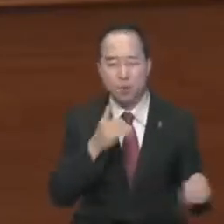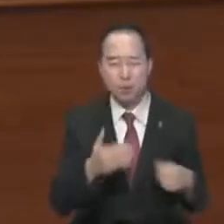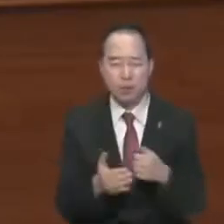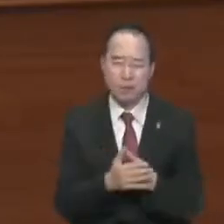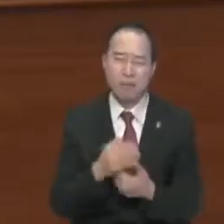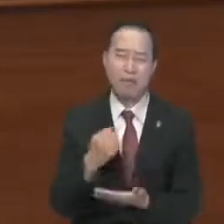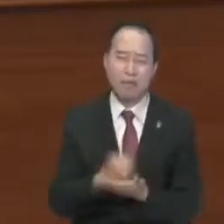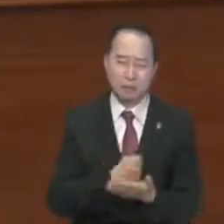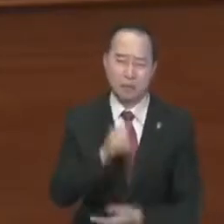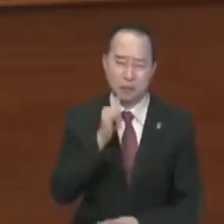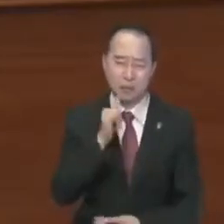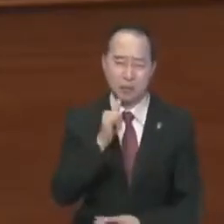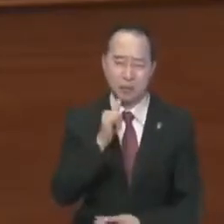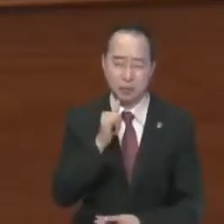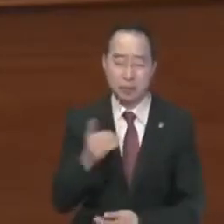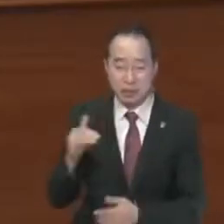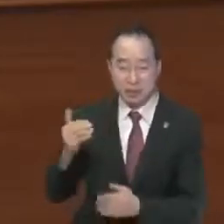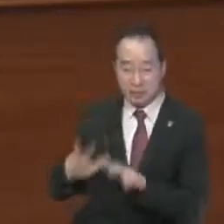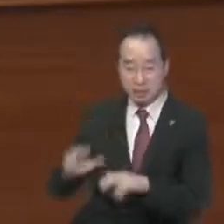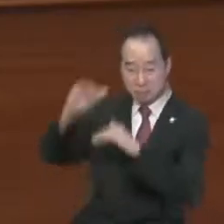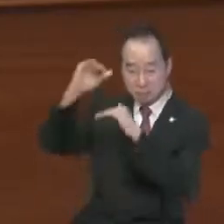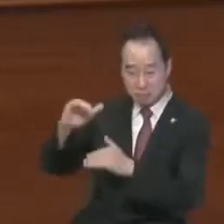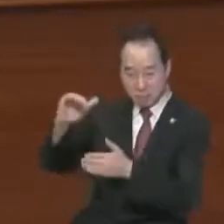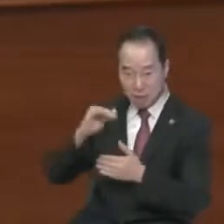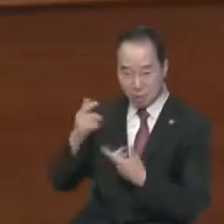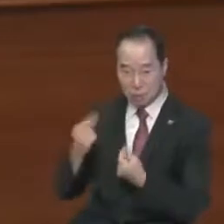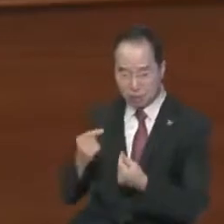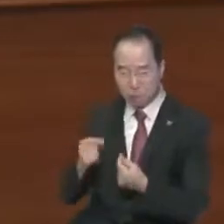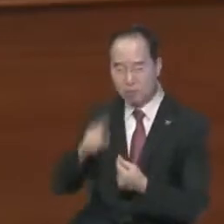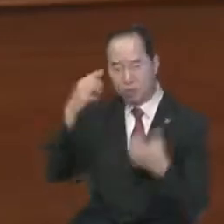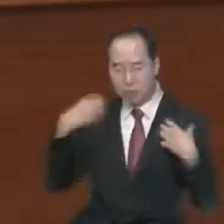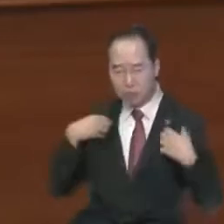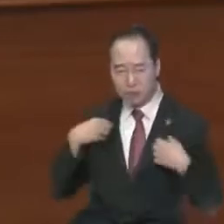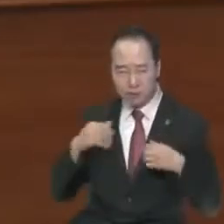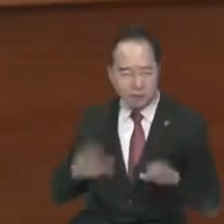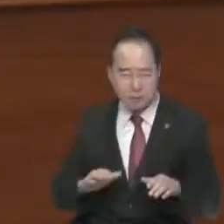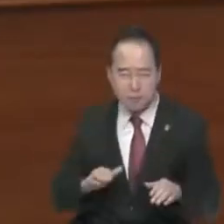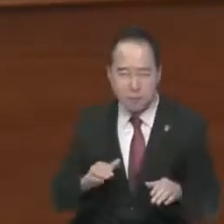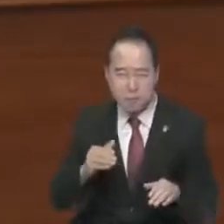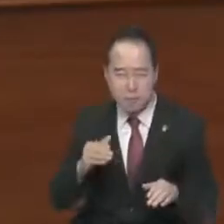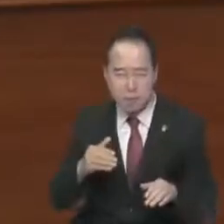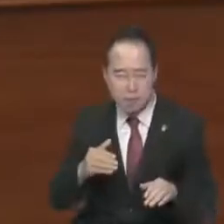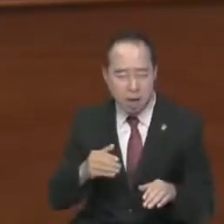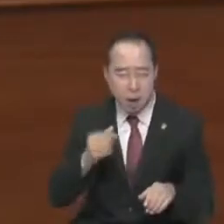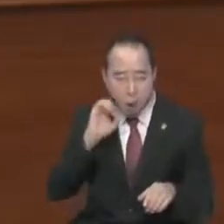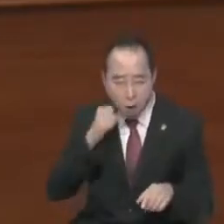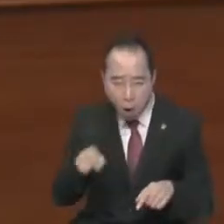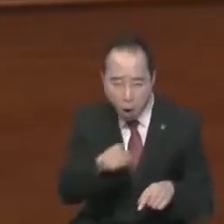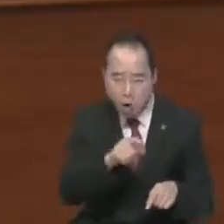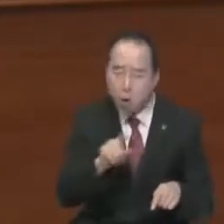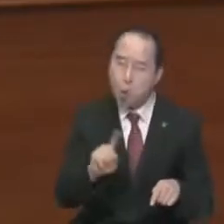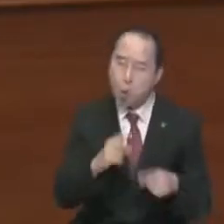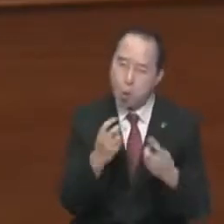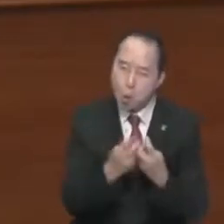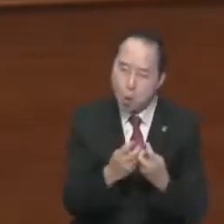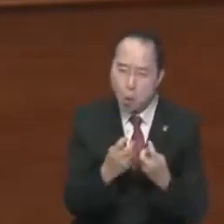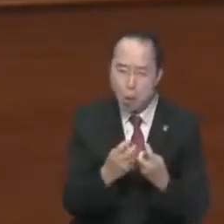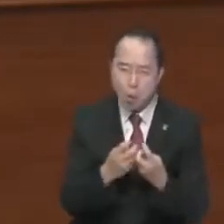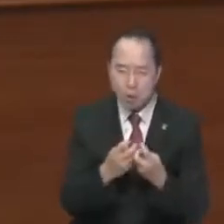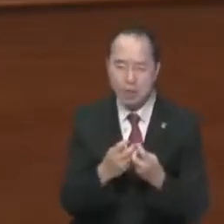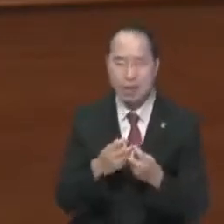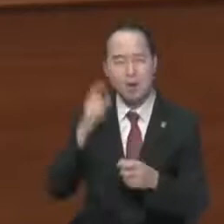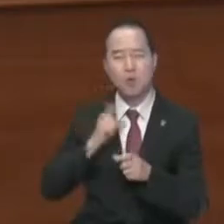마음이고 금방 말씀하신 것처럼 정부는 그런 부분을 어떻게 잘 관리할 수 있을까에 대한